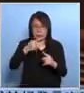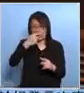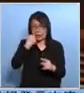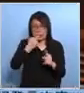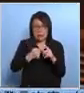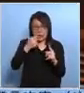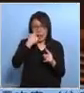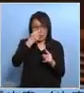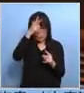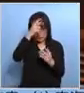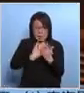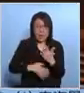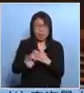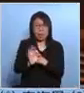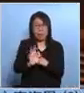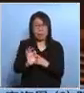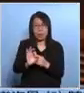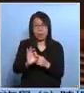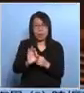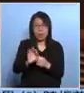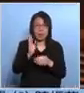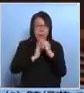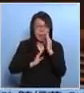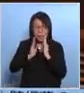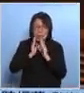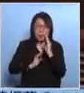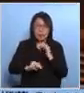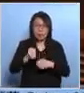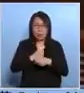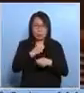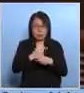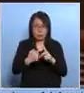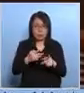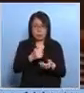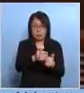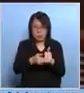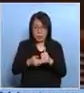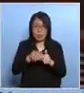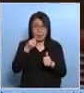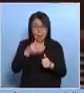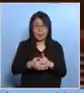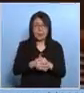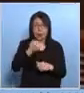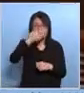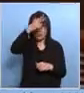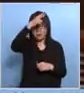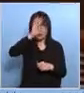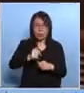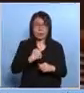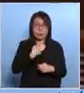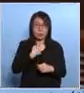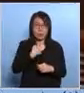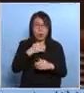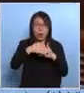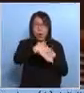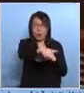的，所謂人口政策只是包裝一些勞工政策，是給特區政府有需要的時候要